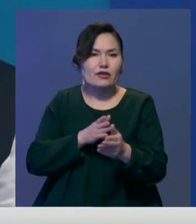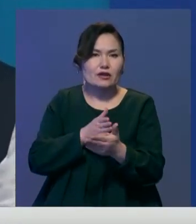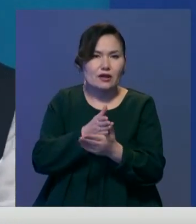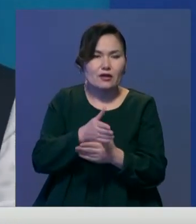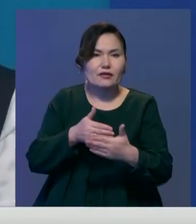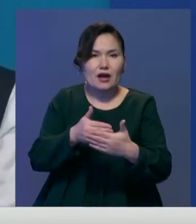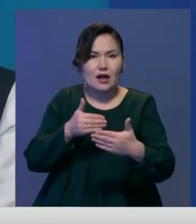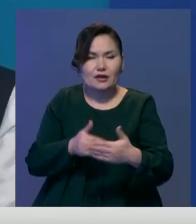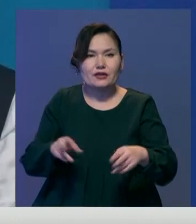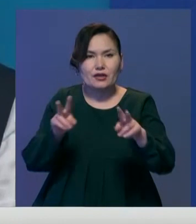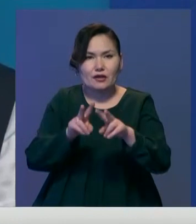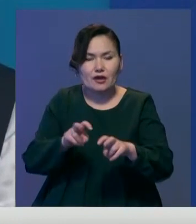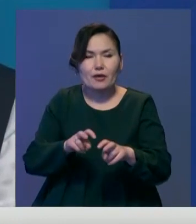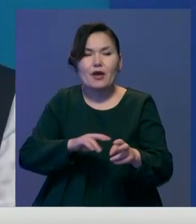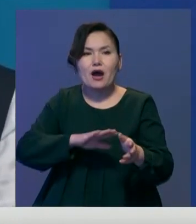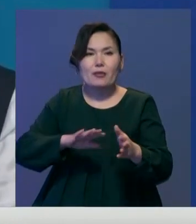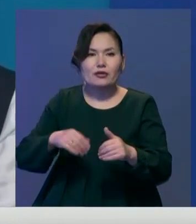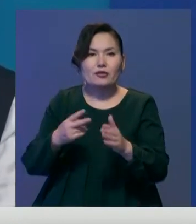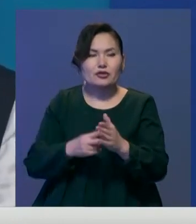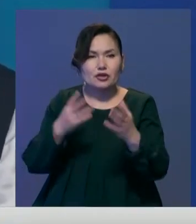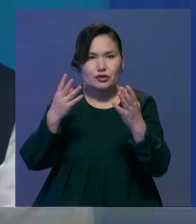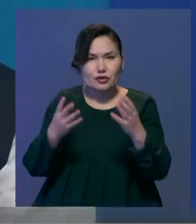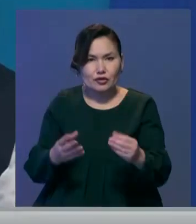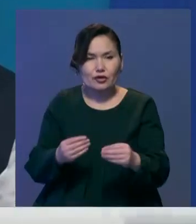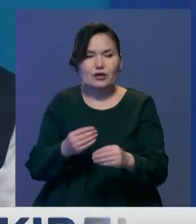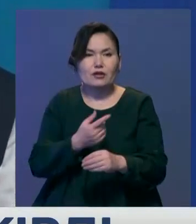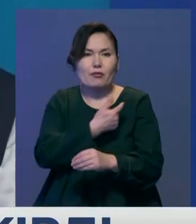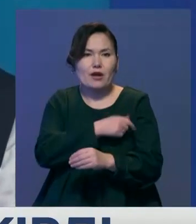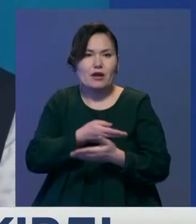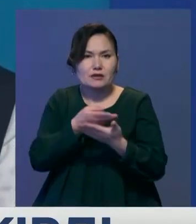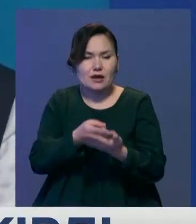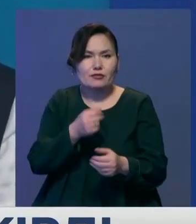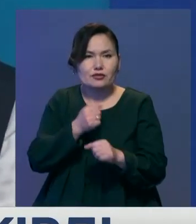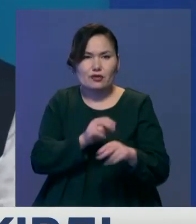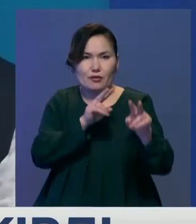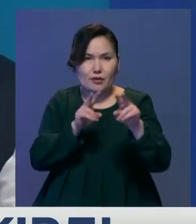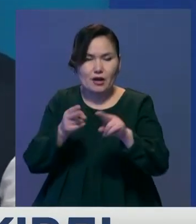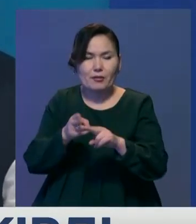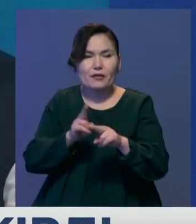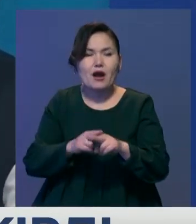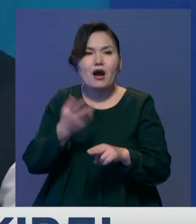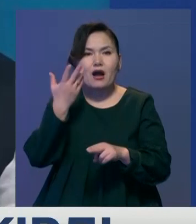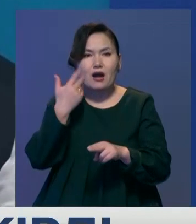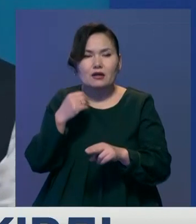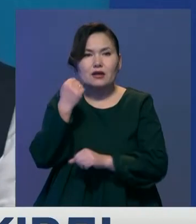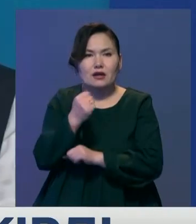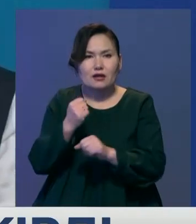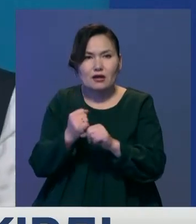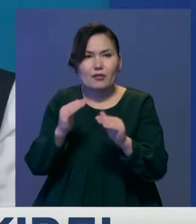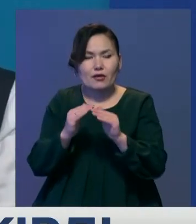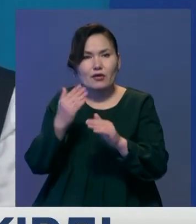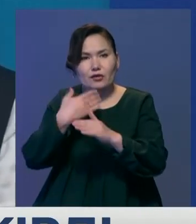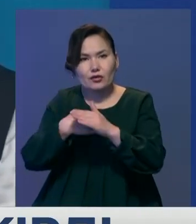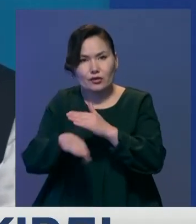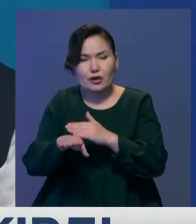оларды оқшаулап, 7 күнге содан кейін барып жұмыс орнына кіргізіледі. Және шыққан кезде де, яғни үйіне барар кезде профилактика мақсатта,